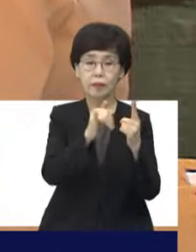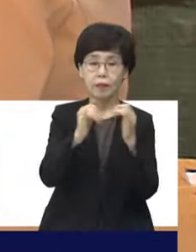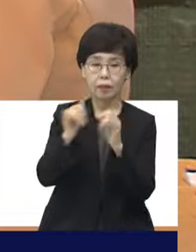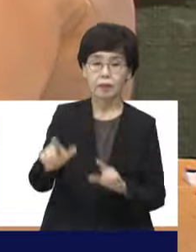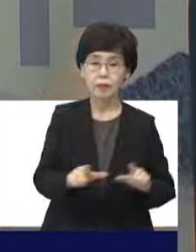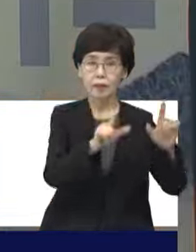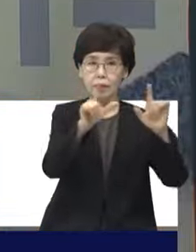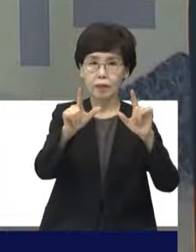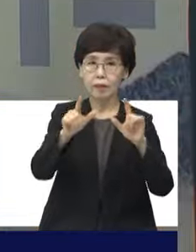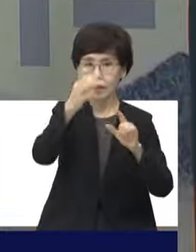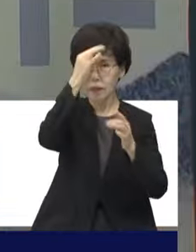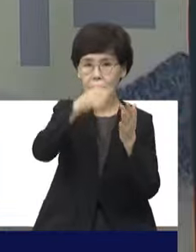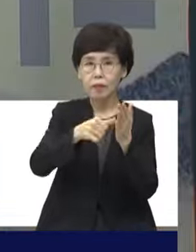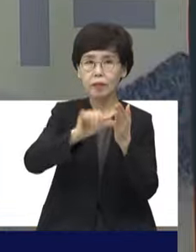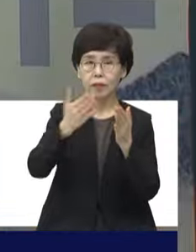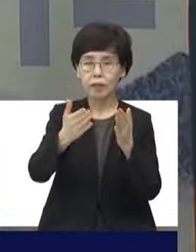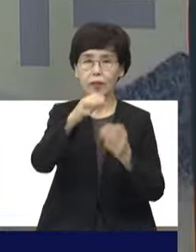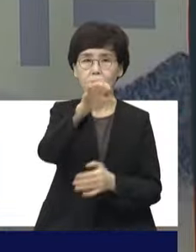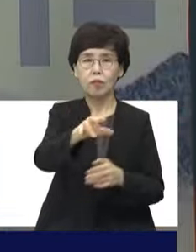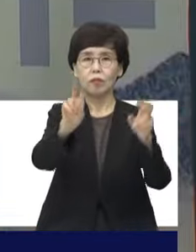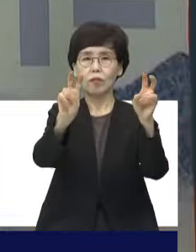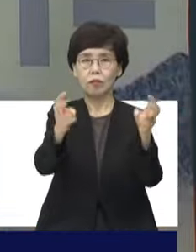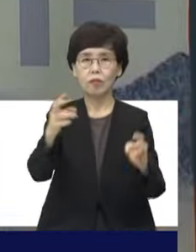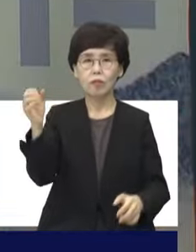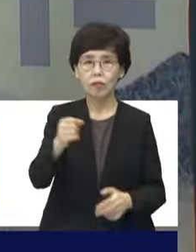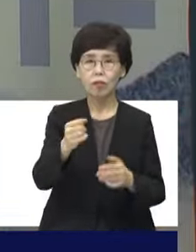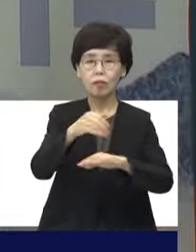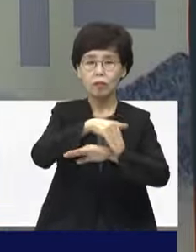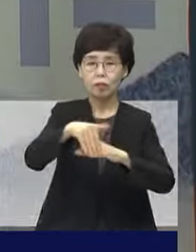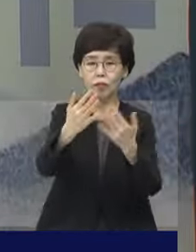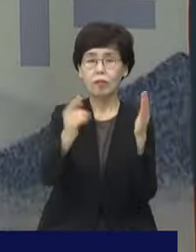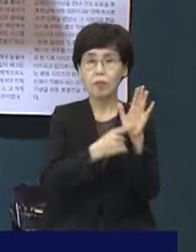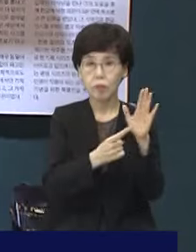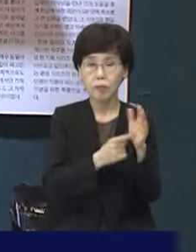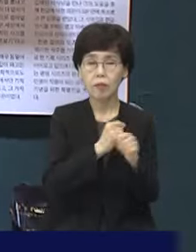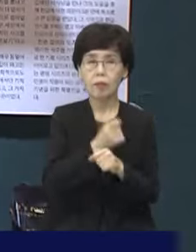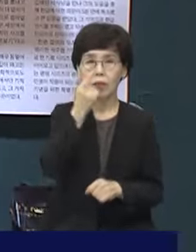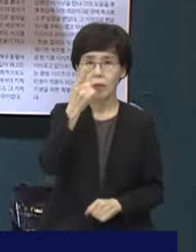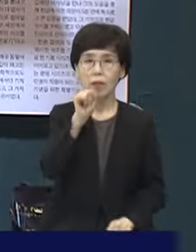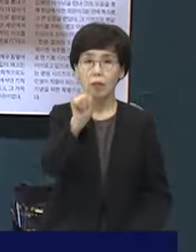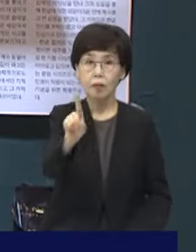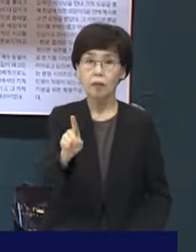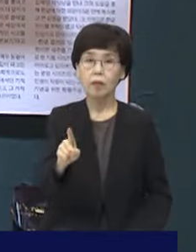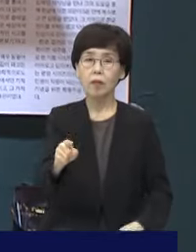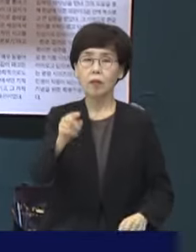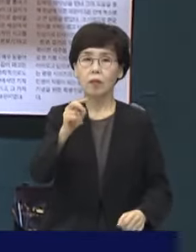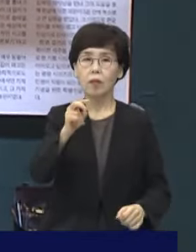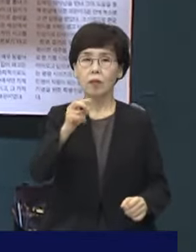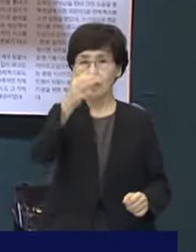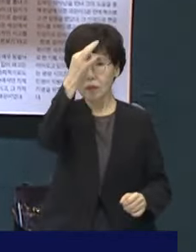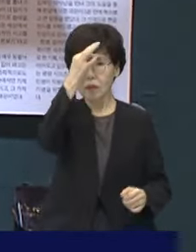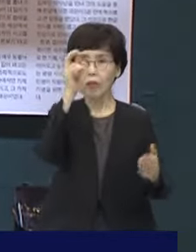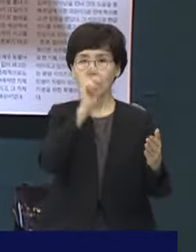인생이 작품이 되는 공간이라는 슬로건을 내걸고 기획전을 열고 한 달에 한번 공연장으로